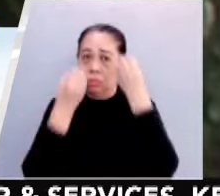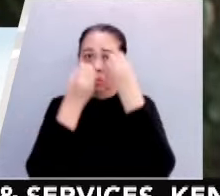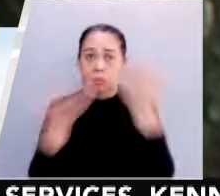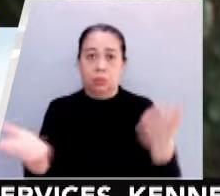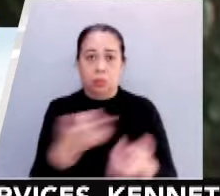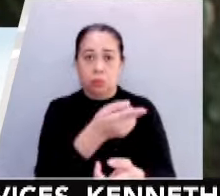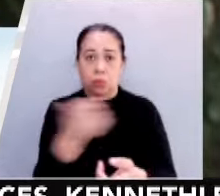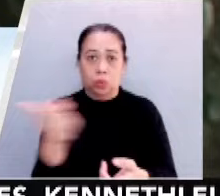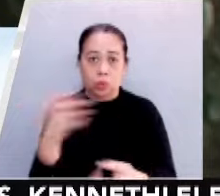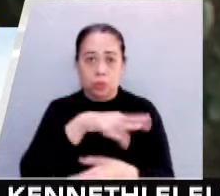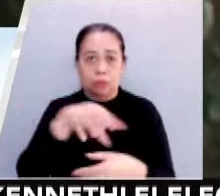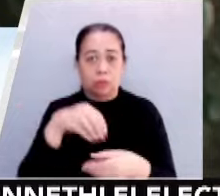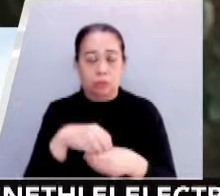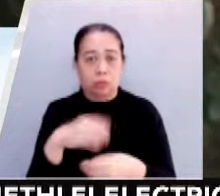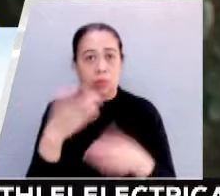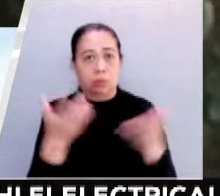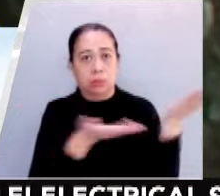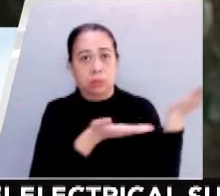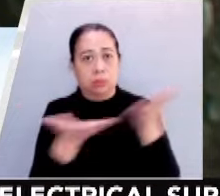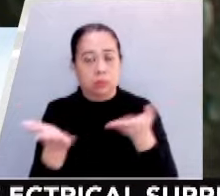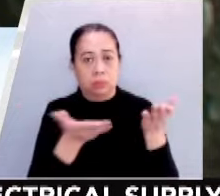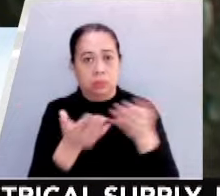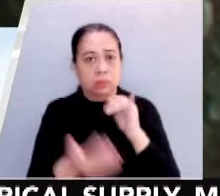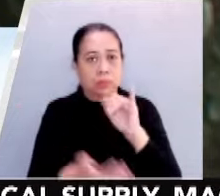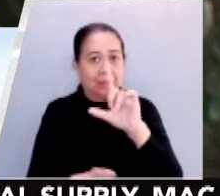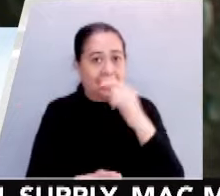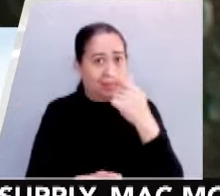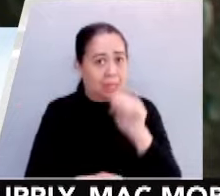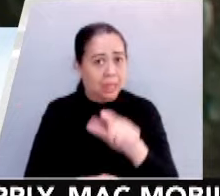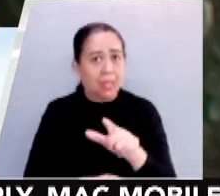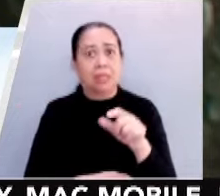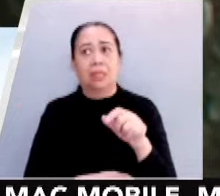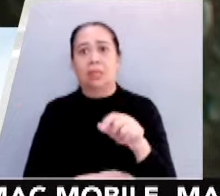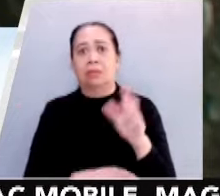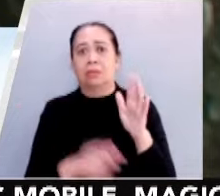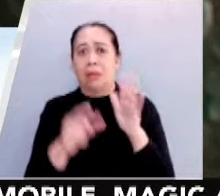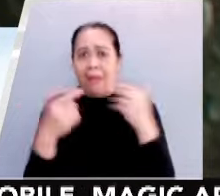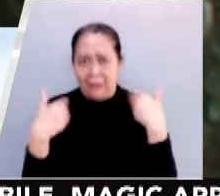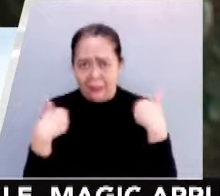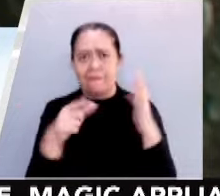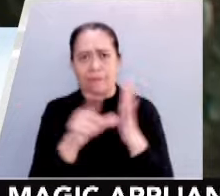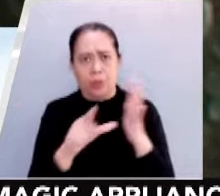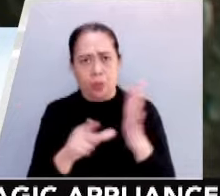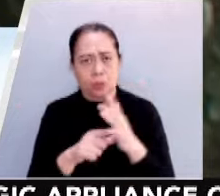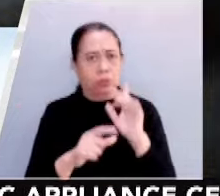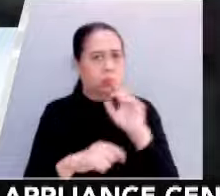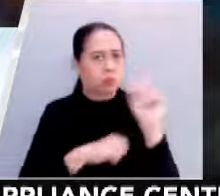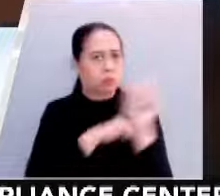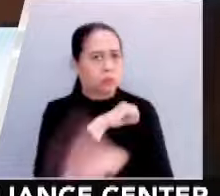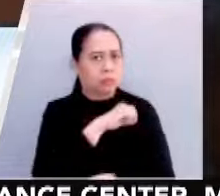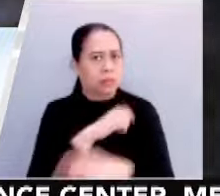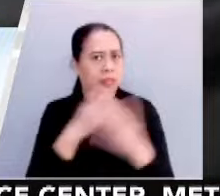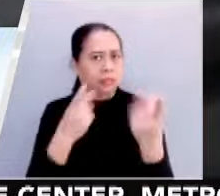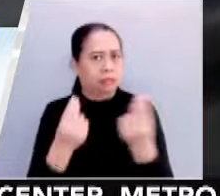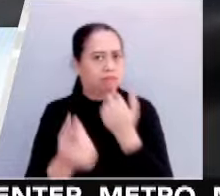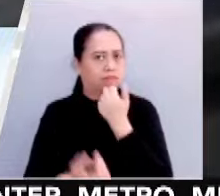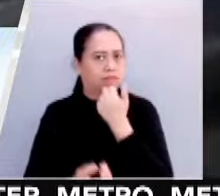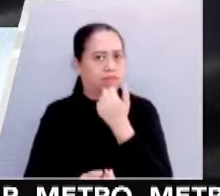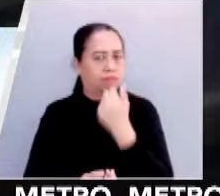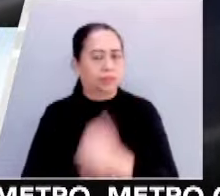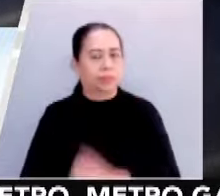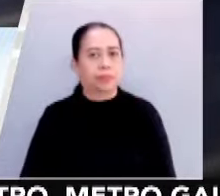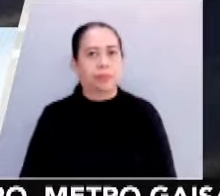in illegal importation that the law is there to punish an illegal act. Pinagmumulta